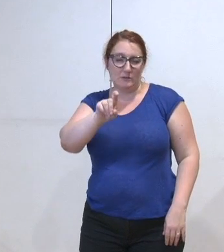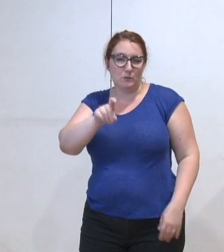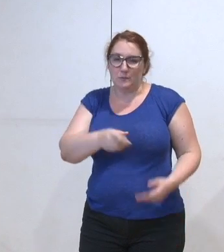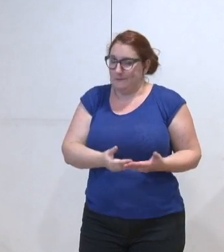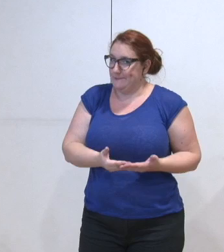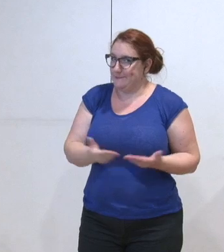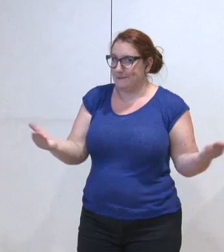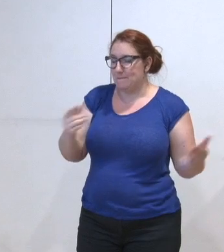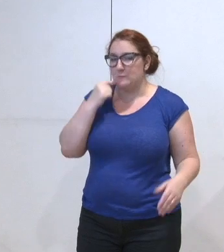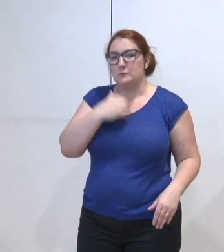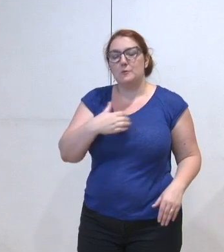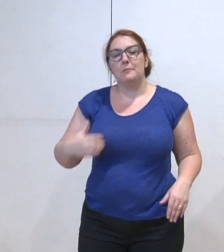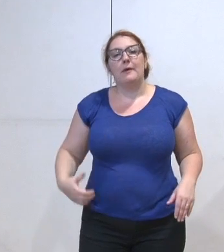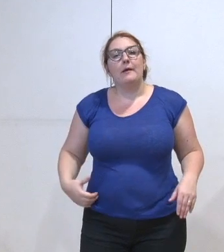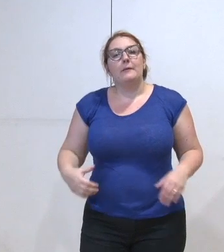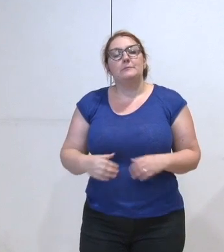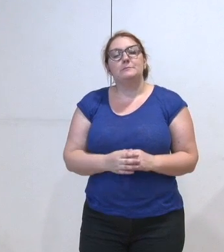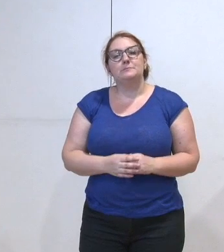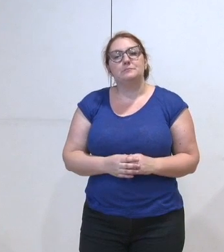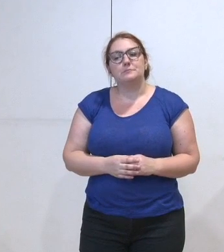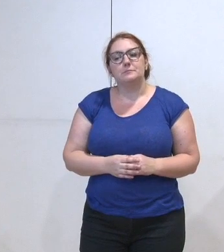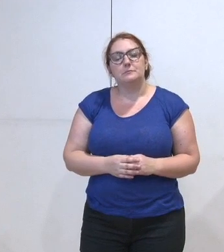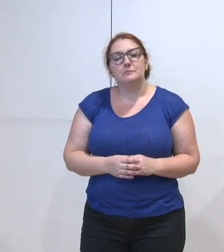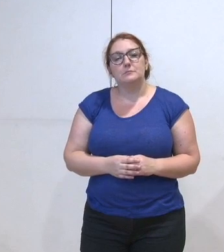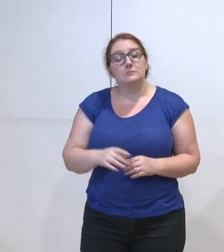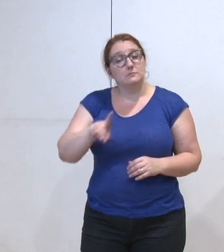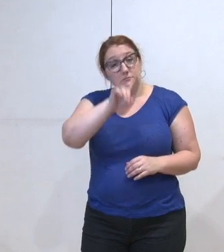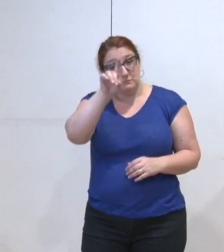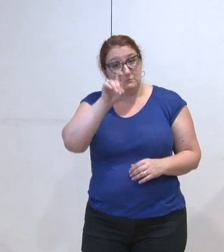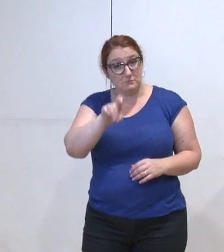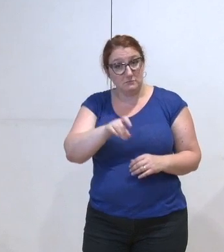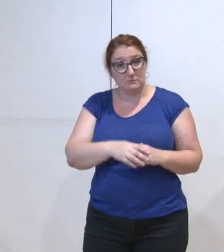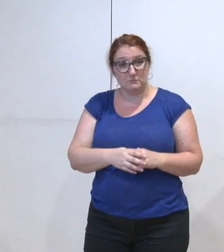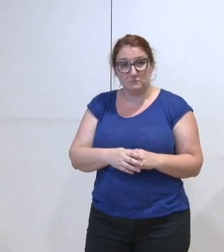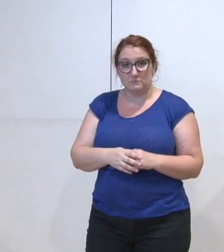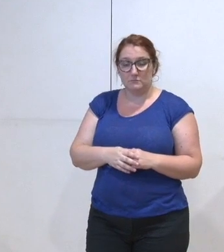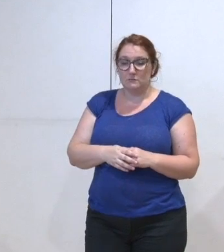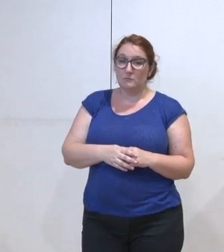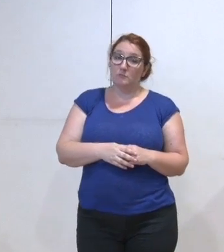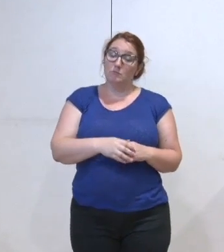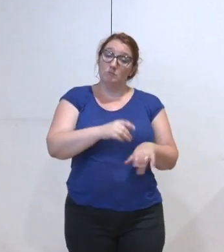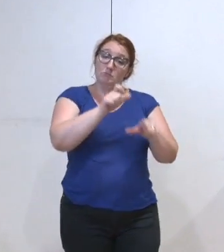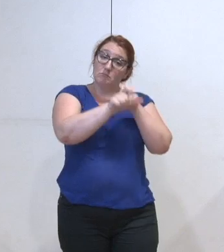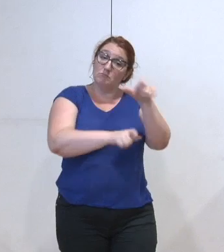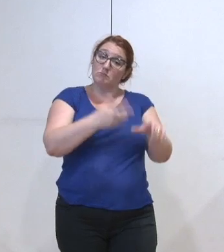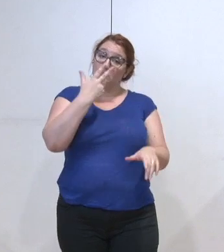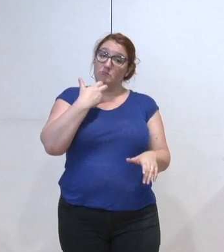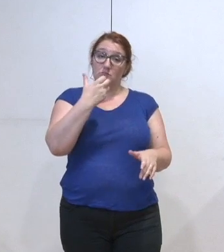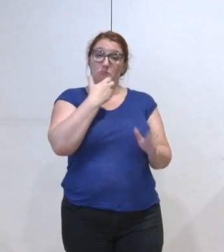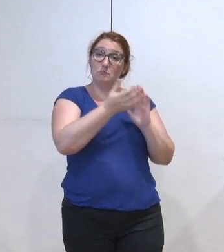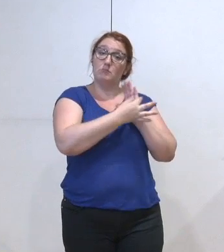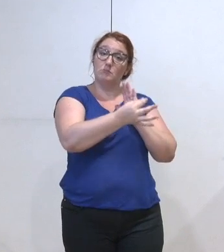le Maire est-ce que faire travailler au frais du contribuable vos copains politiques